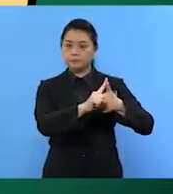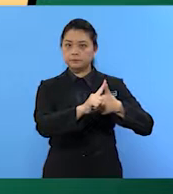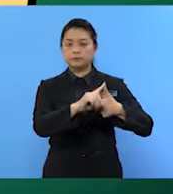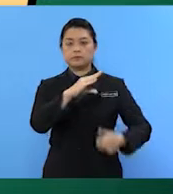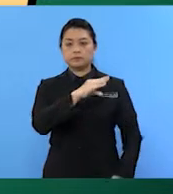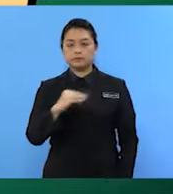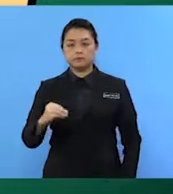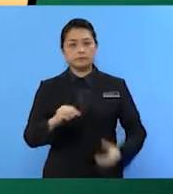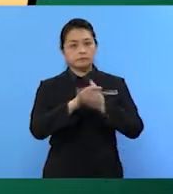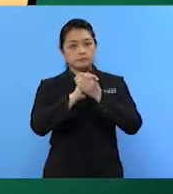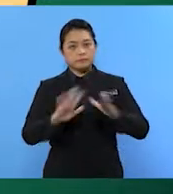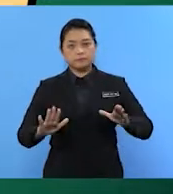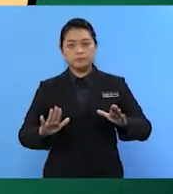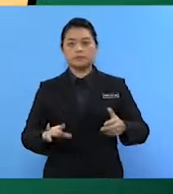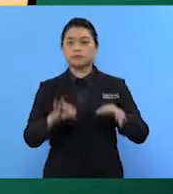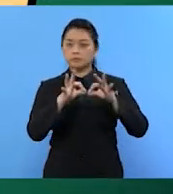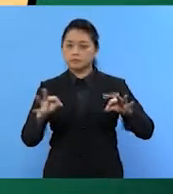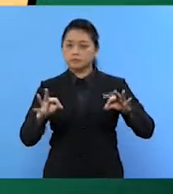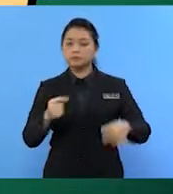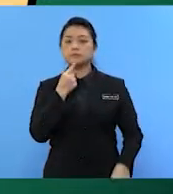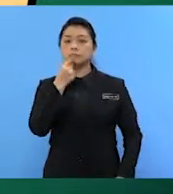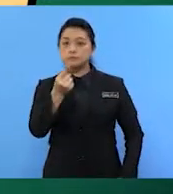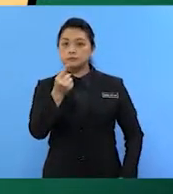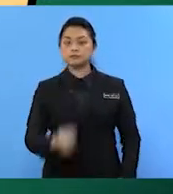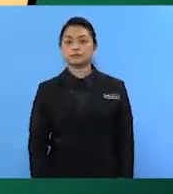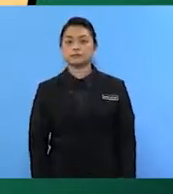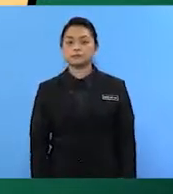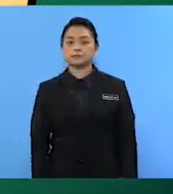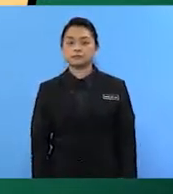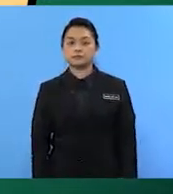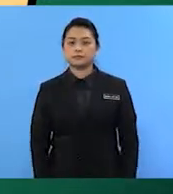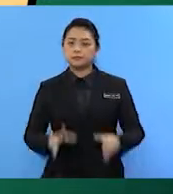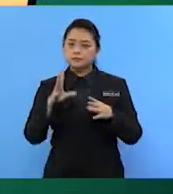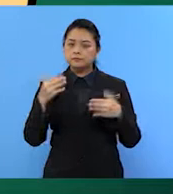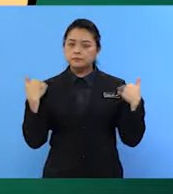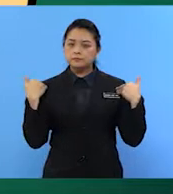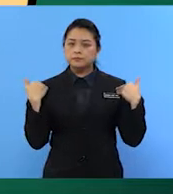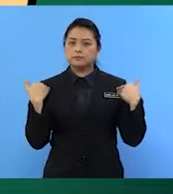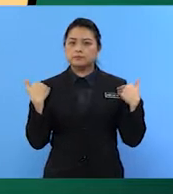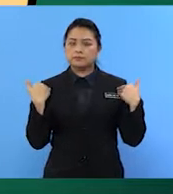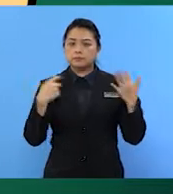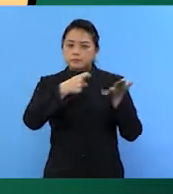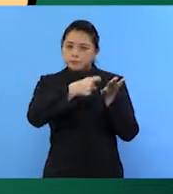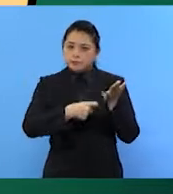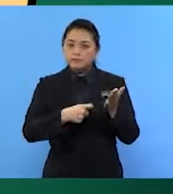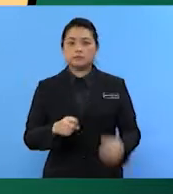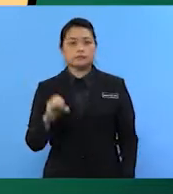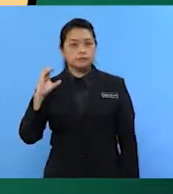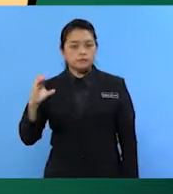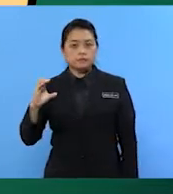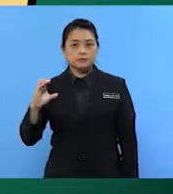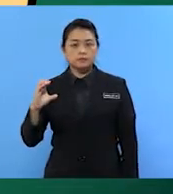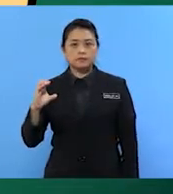dan selesaikan persamaan tersebut. Didapati nilai C